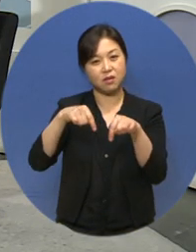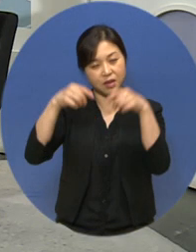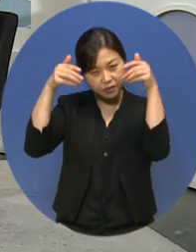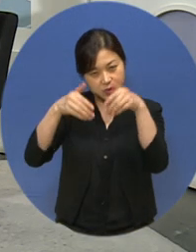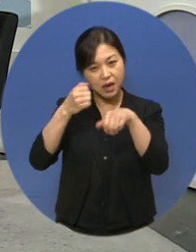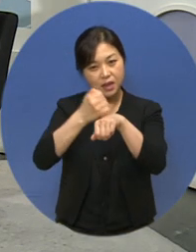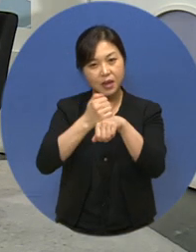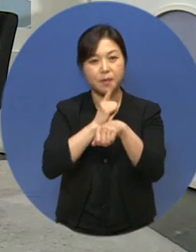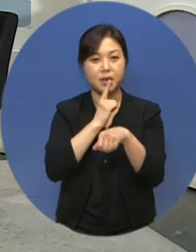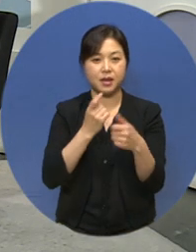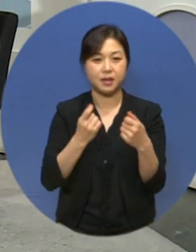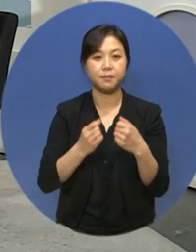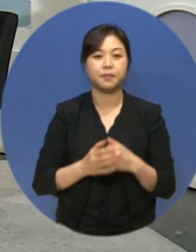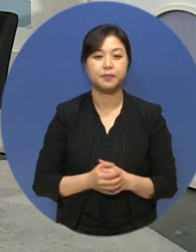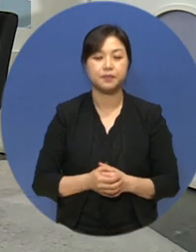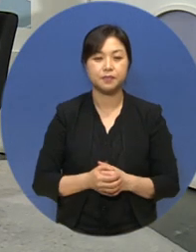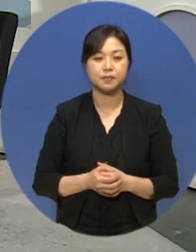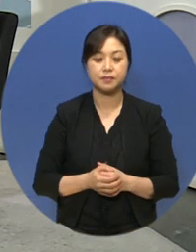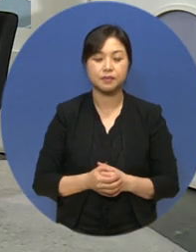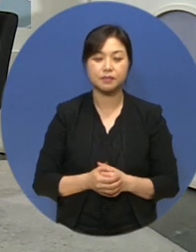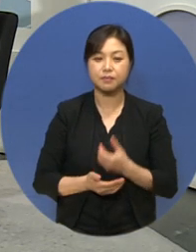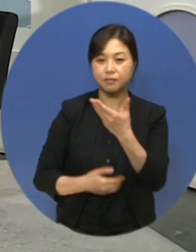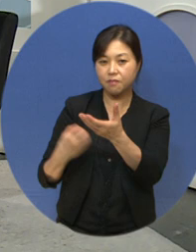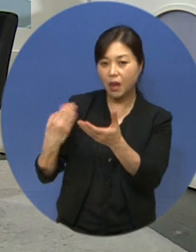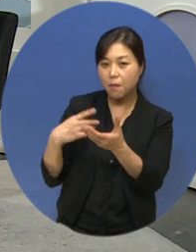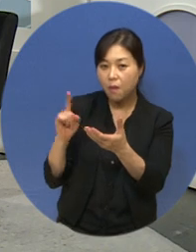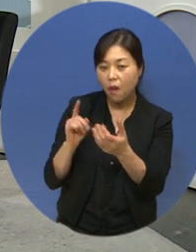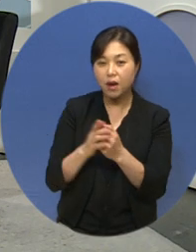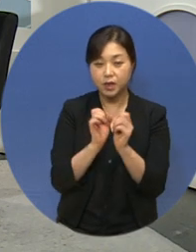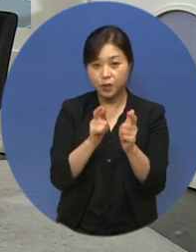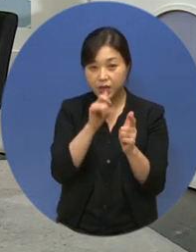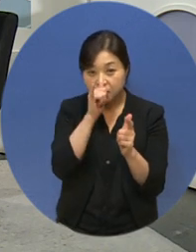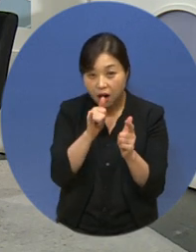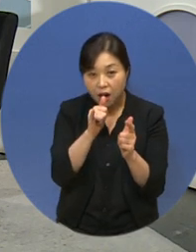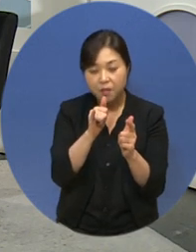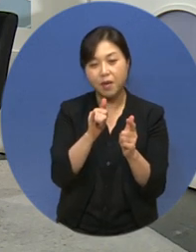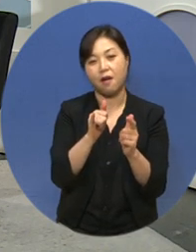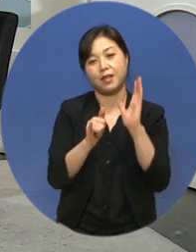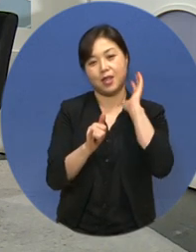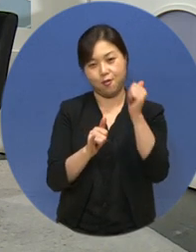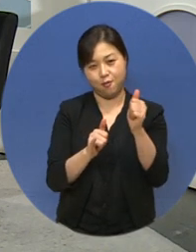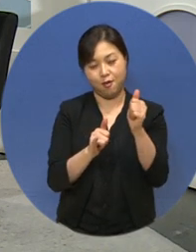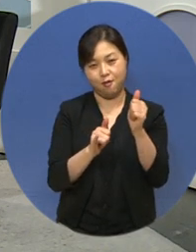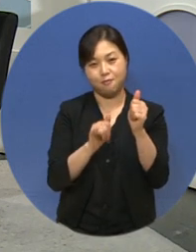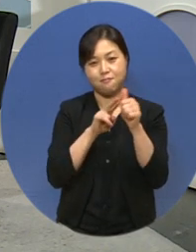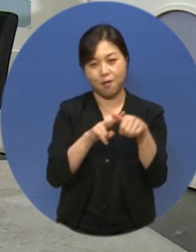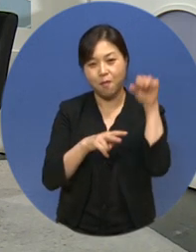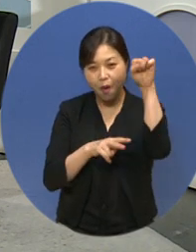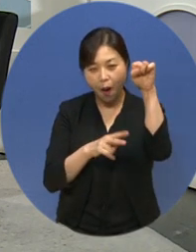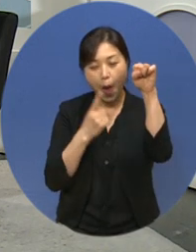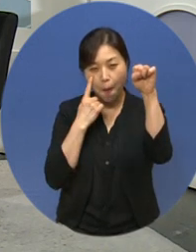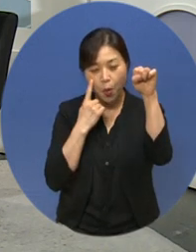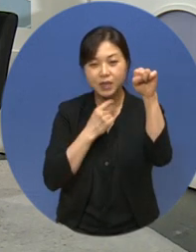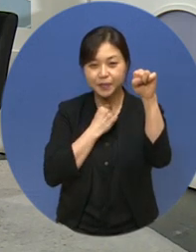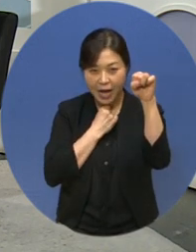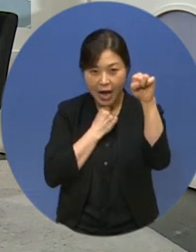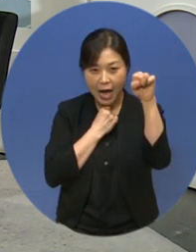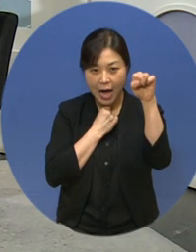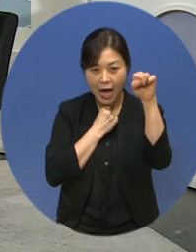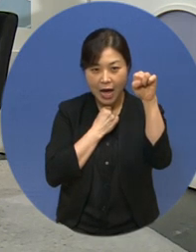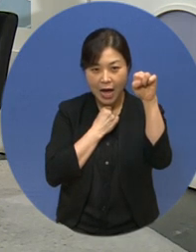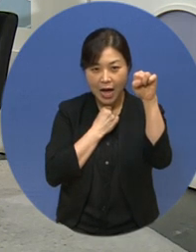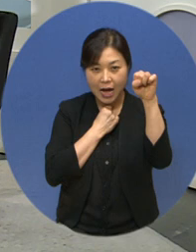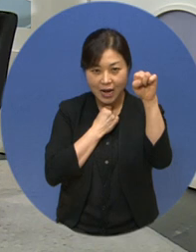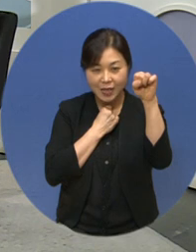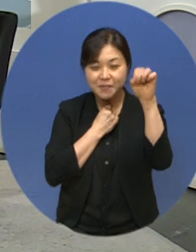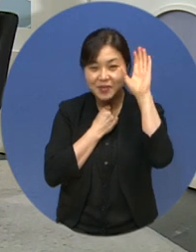예 결국은 에 기회만 된다면 에 대선에 한번 도전 해 보겠다 요 대망